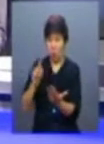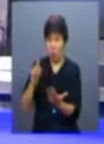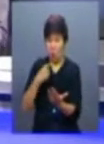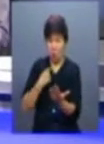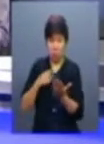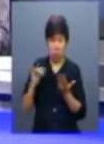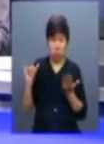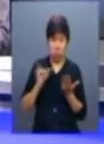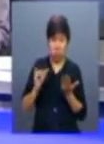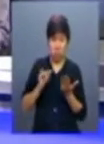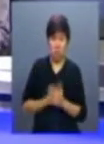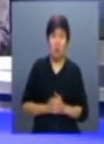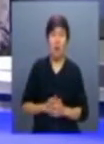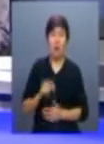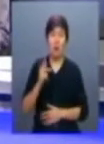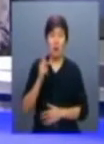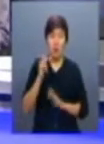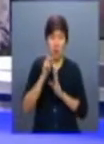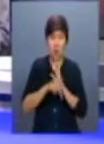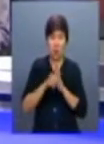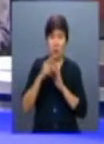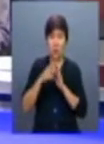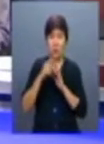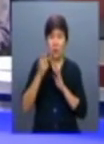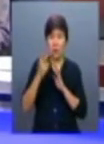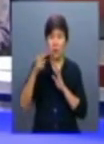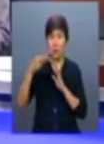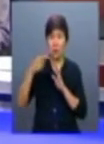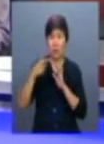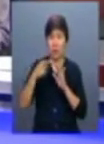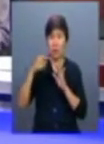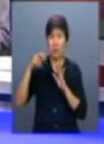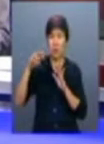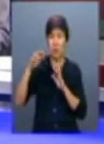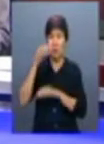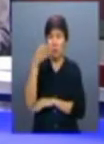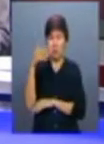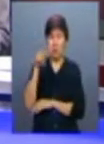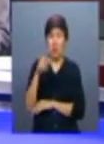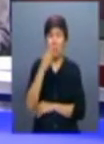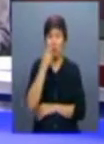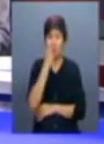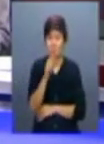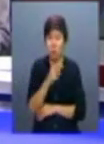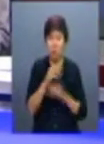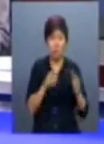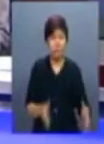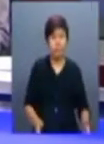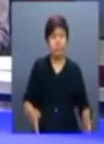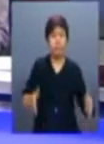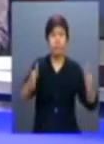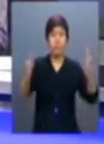เคหะแห่งชาติว่าจะให้ทางวสธในฐานะหน่วยงานกลางเข้าไปดำเนินการตรวจสอบโครงสร้างอาคารแฟลตดินแดงในเชิงลึกหรือ